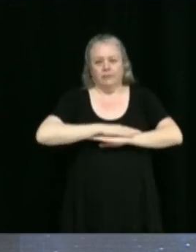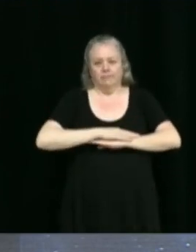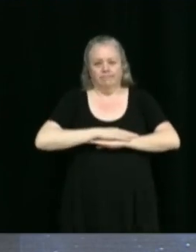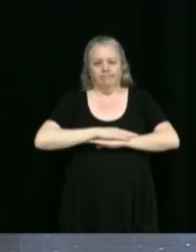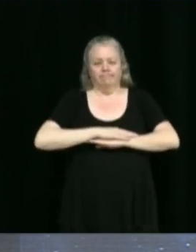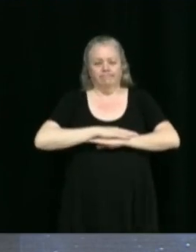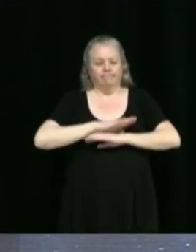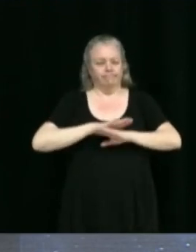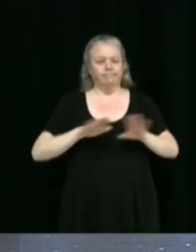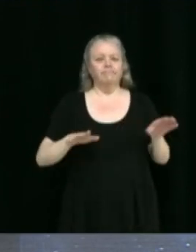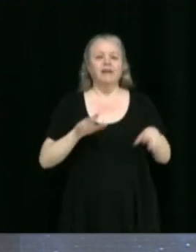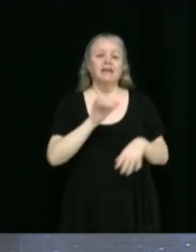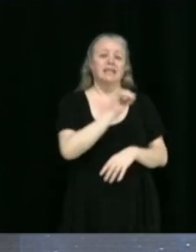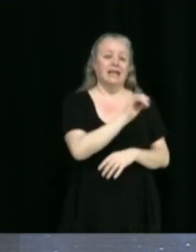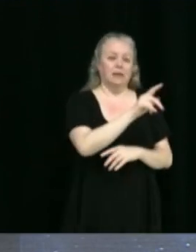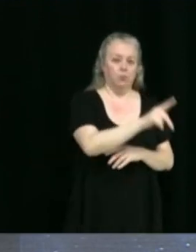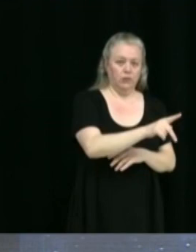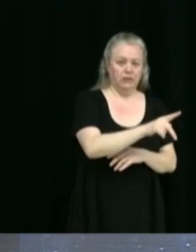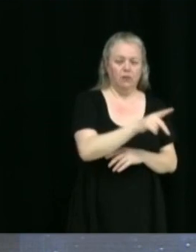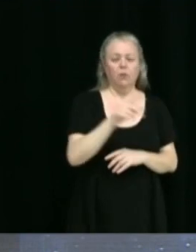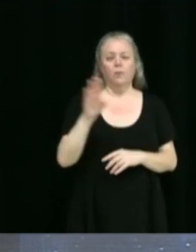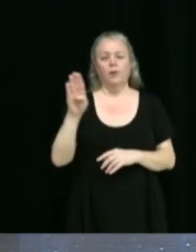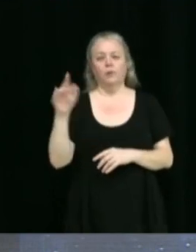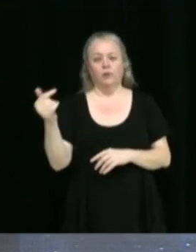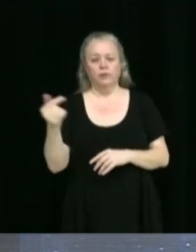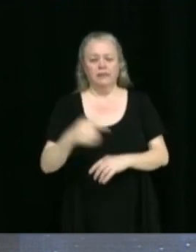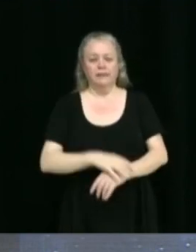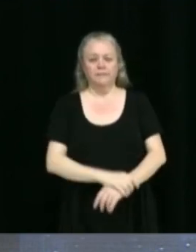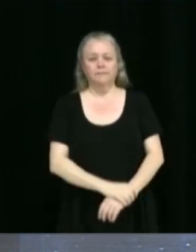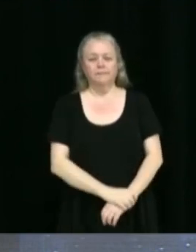Yannick Poisson, Benoît Gauthier.